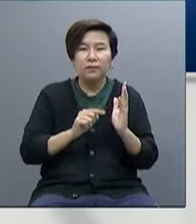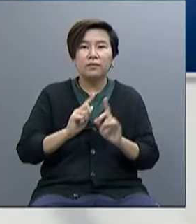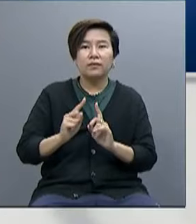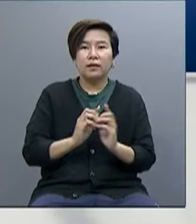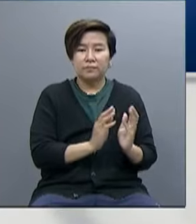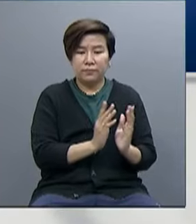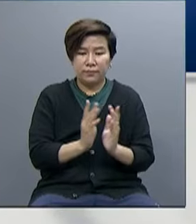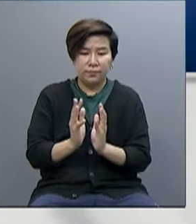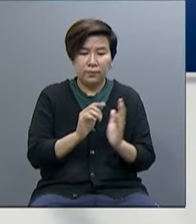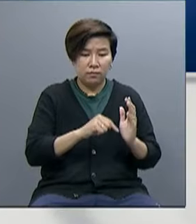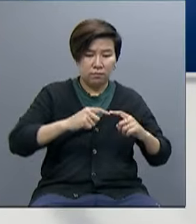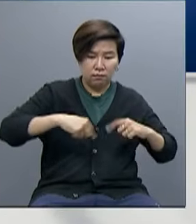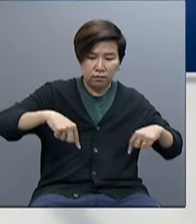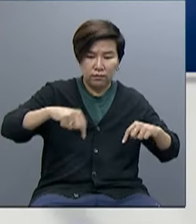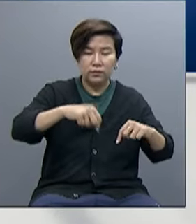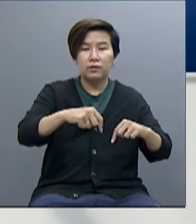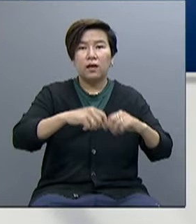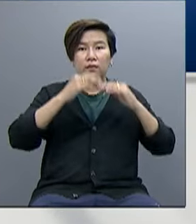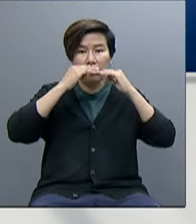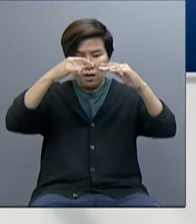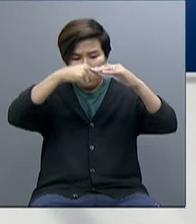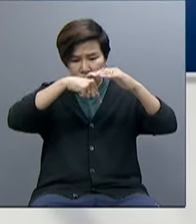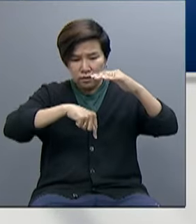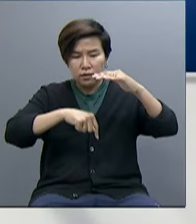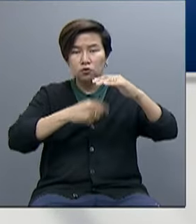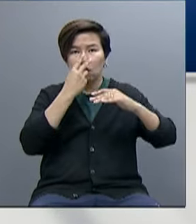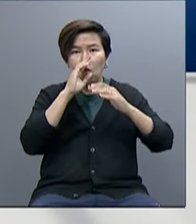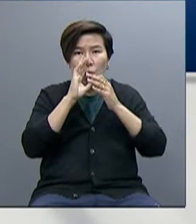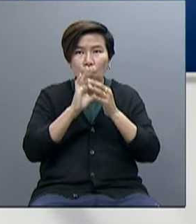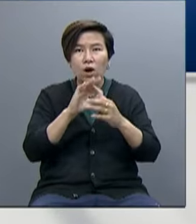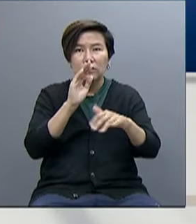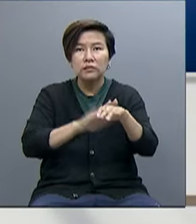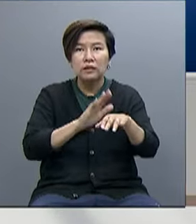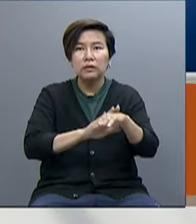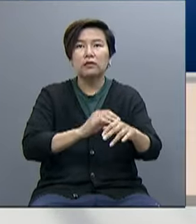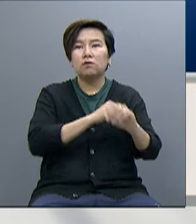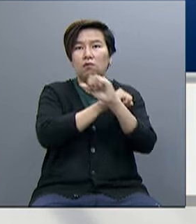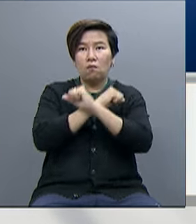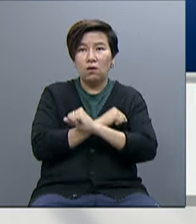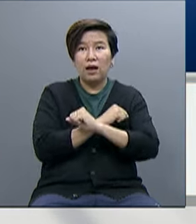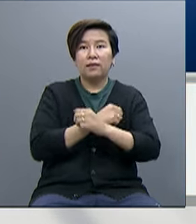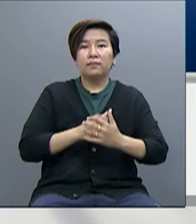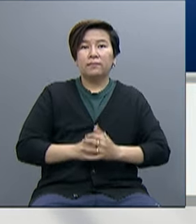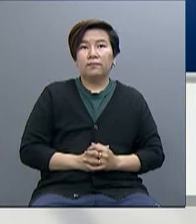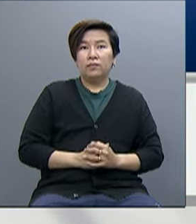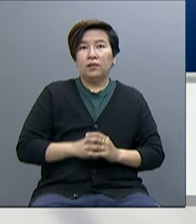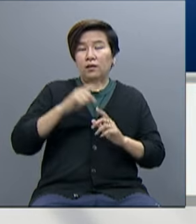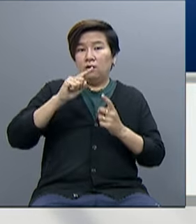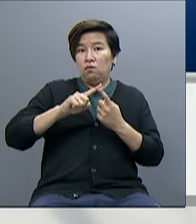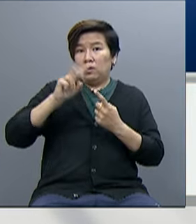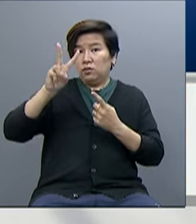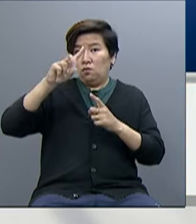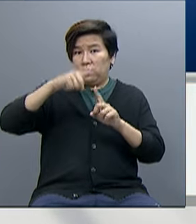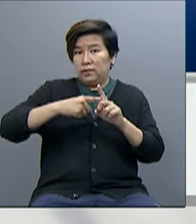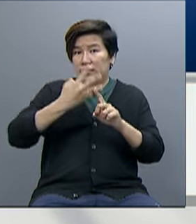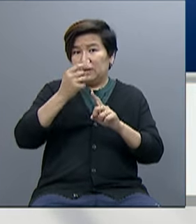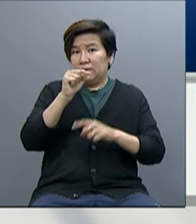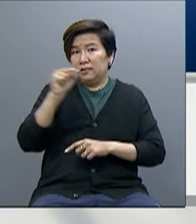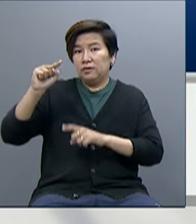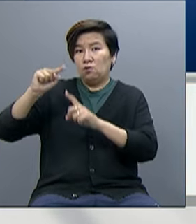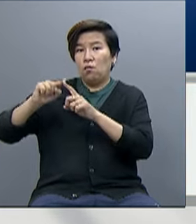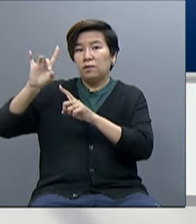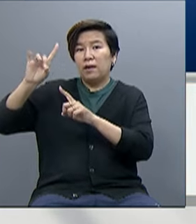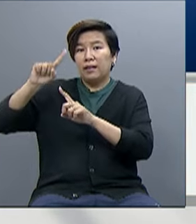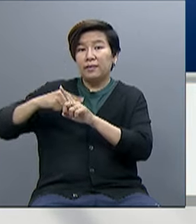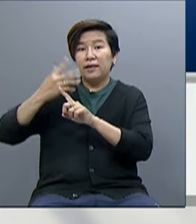มีข้อมูลในรายงานล่าสุดของกรมอุทยานแห่งชาติสัตว์ป่าและพันธุ์พืชค่ะระบุเอาไว้ว่าในช่วง 2เมษายนจนถึง 8พฤษภาคมที่